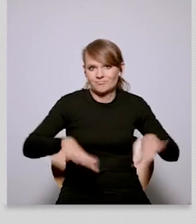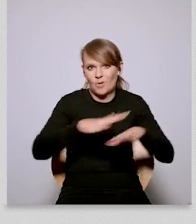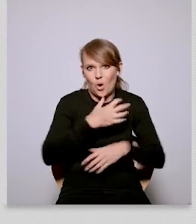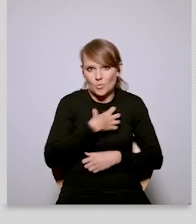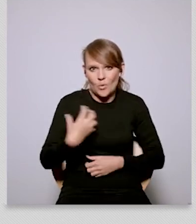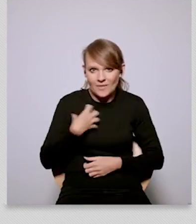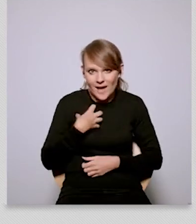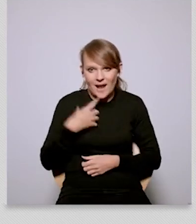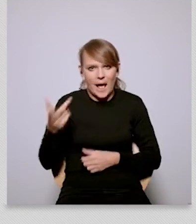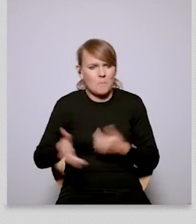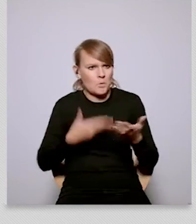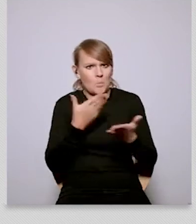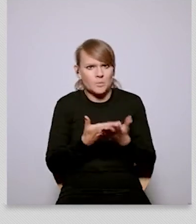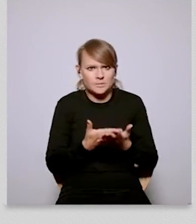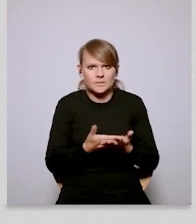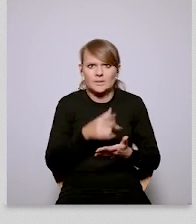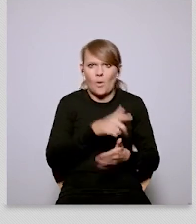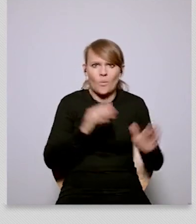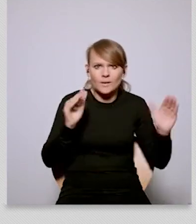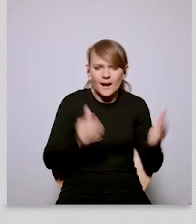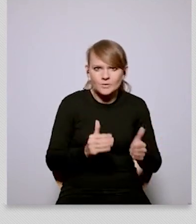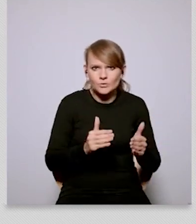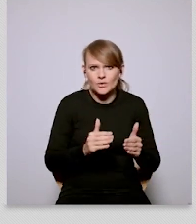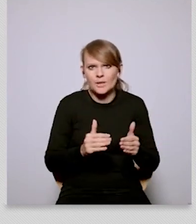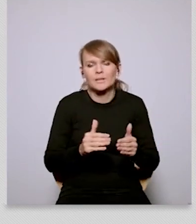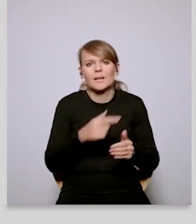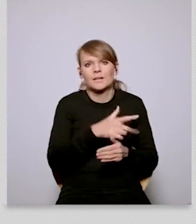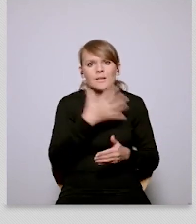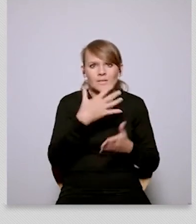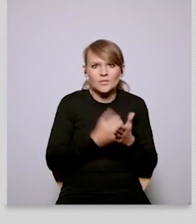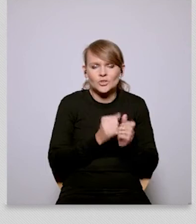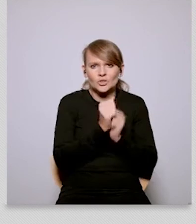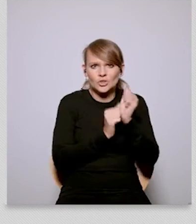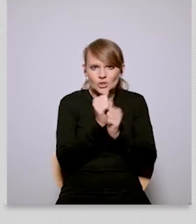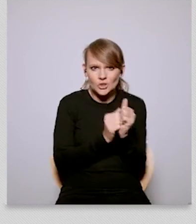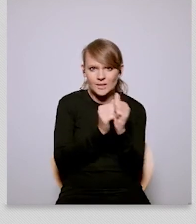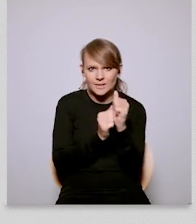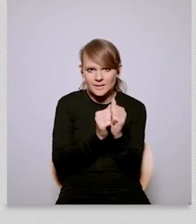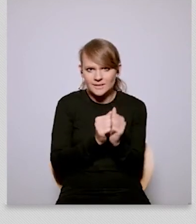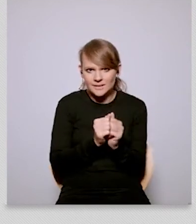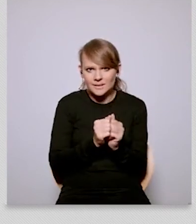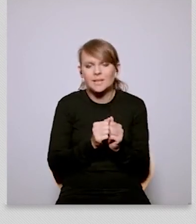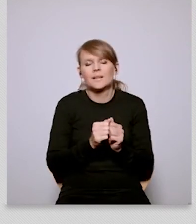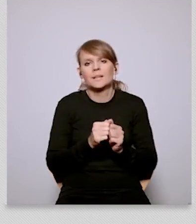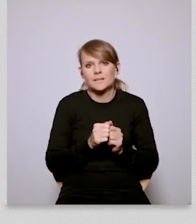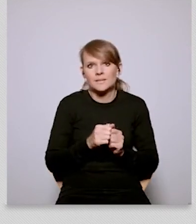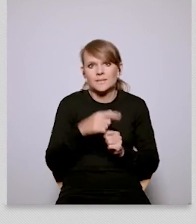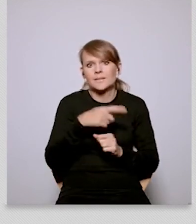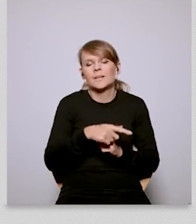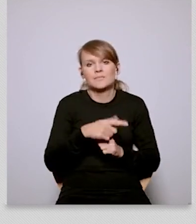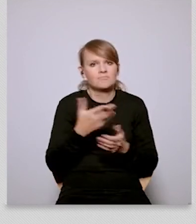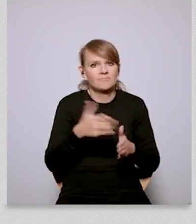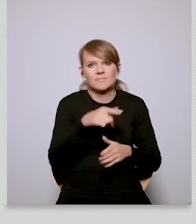ta propozycja żeby właśnie były ograniczenia jeżeli chodzi o posługiwanie się silnikami spalinowymi jeżeli chodzi o